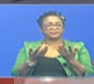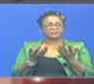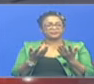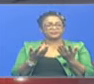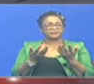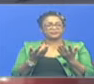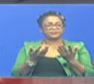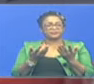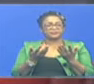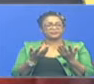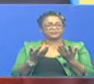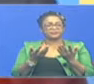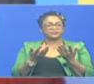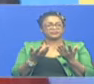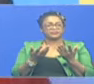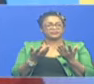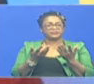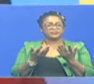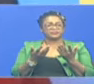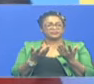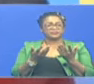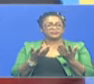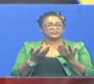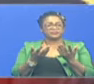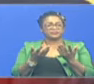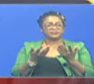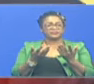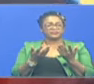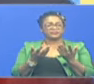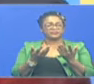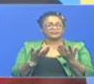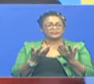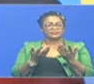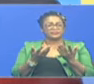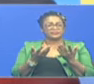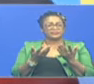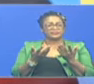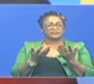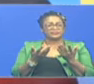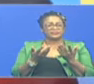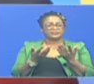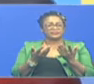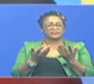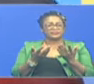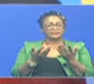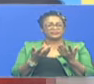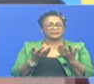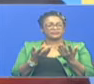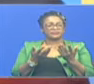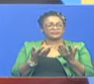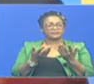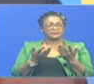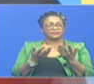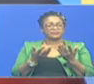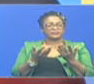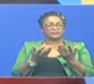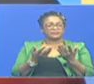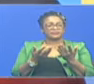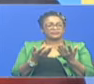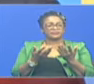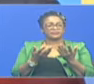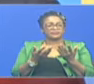Au utajibu hiyo ya Kiswahili hiyo. kutoka